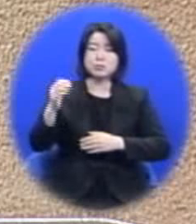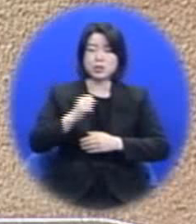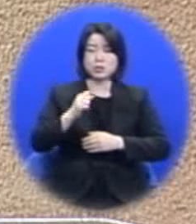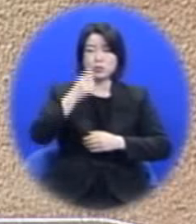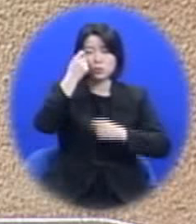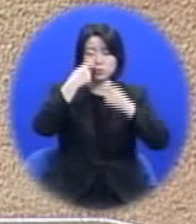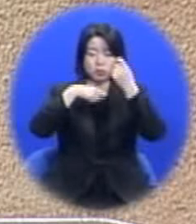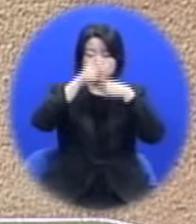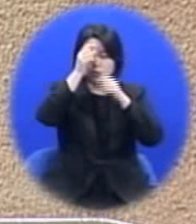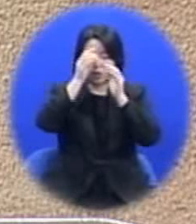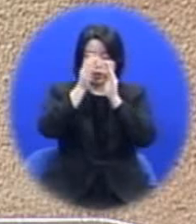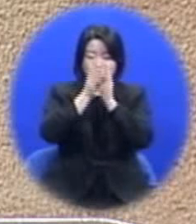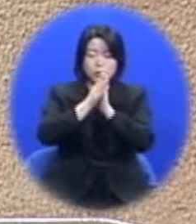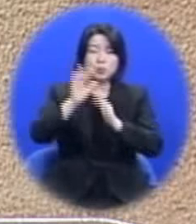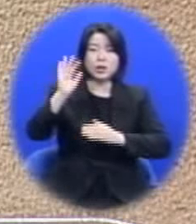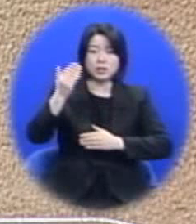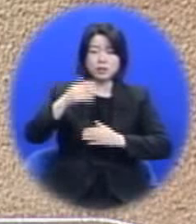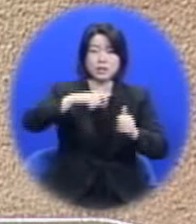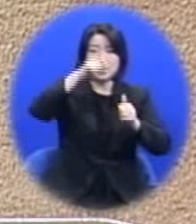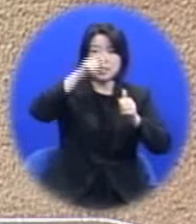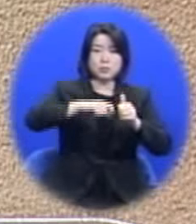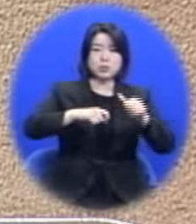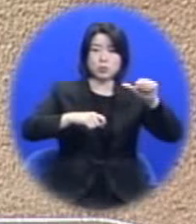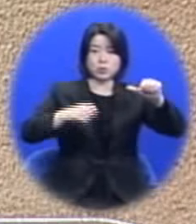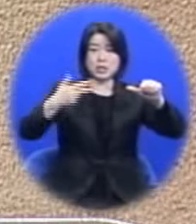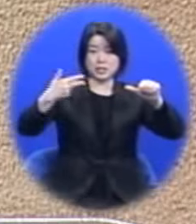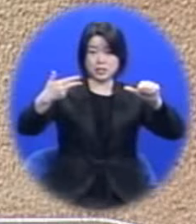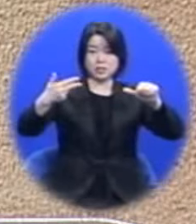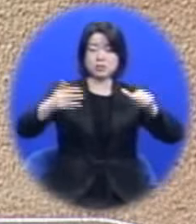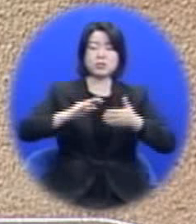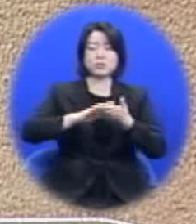눈물의 기도가 되는 성경이 히브리서 5장